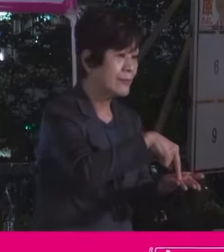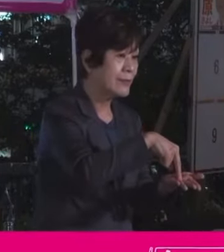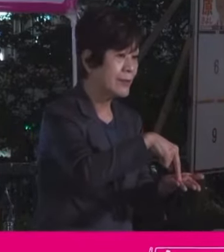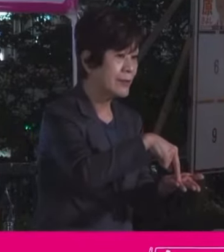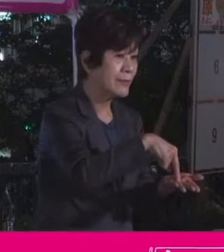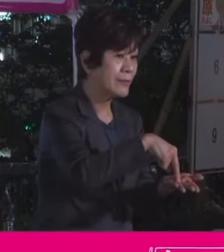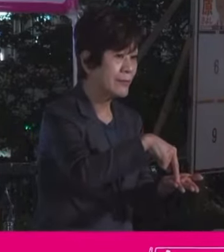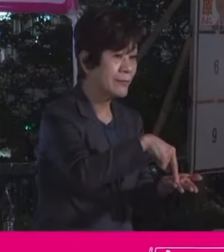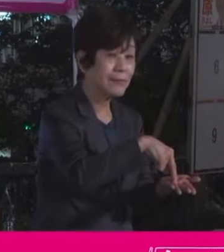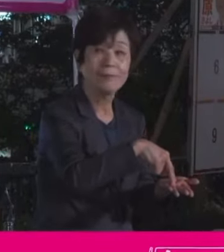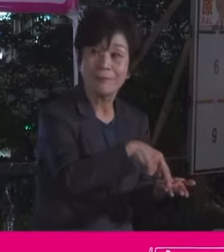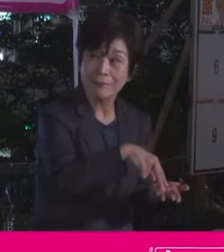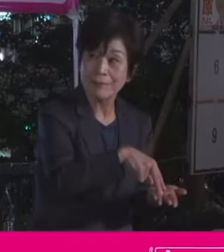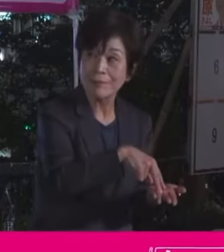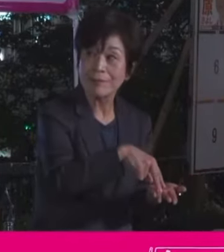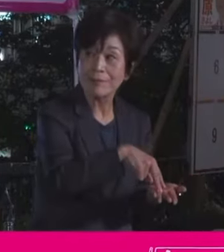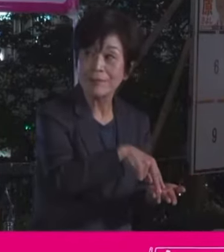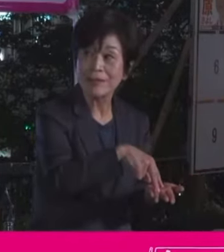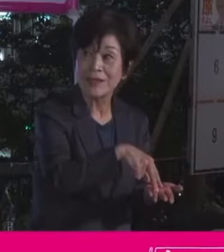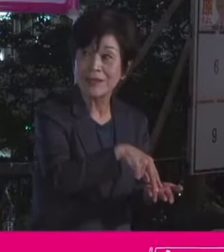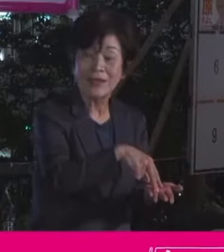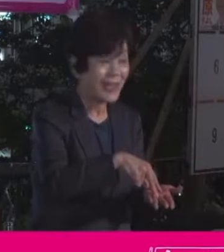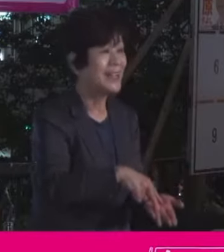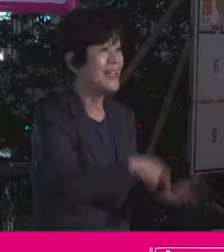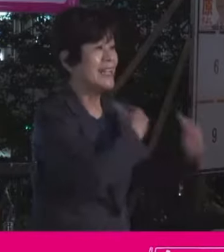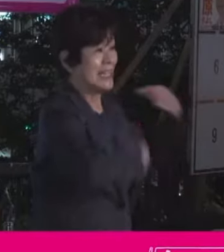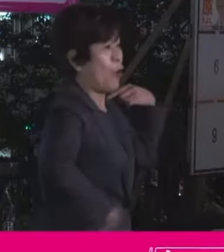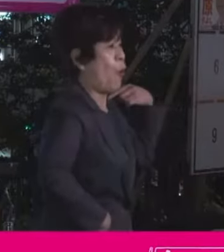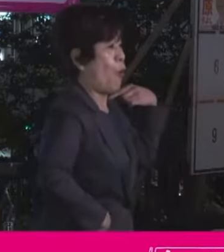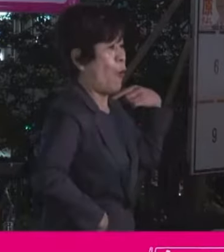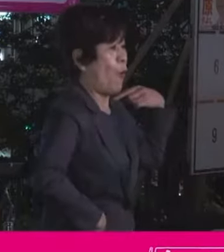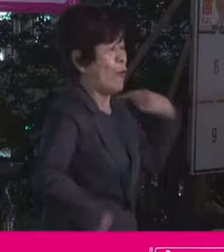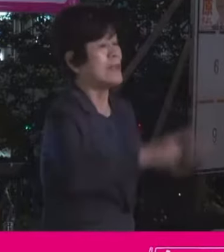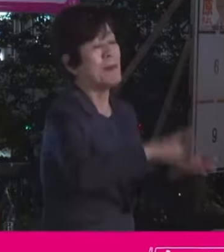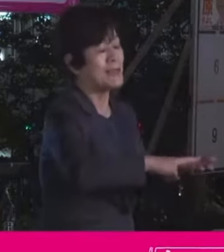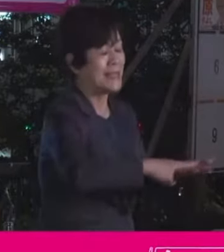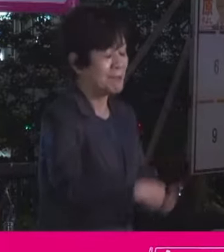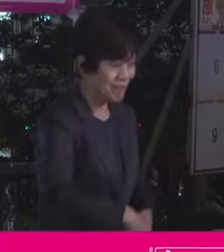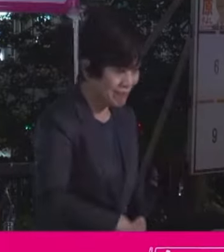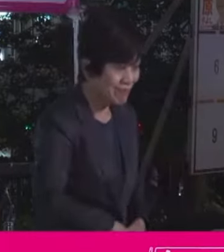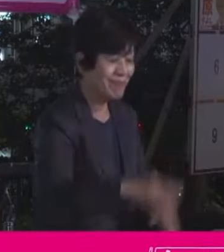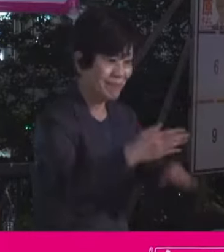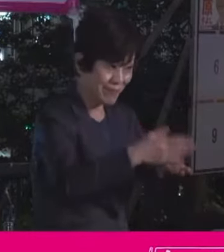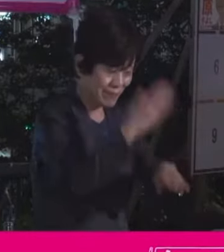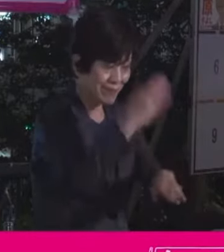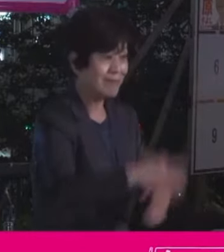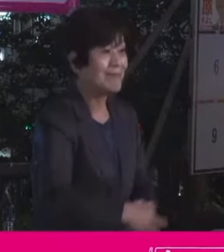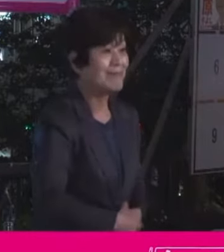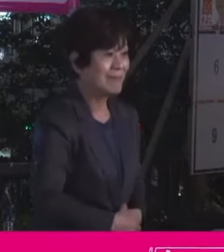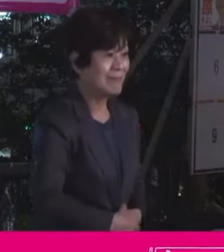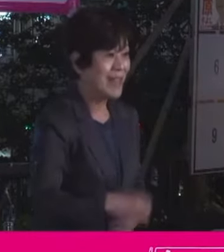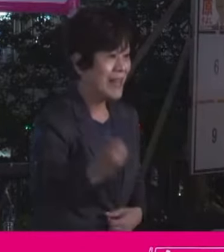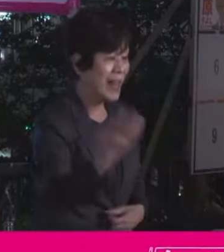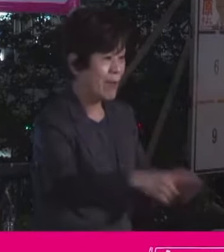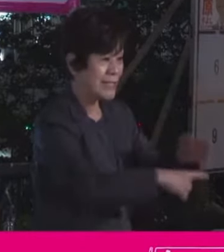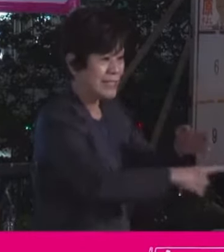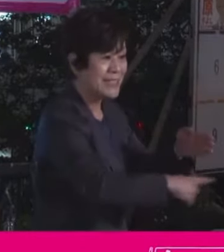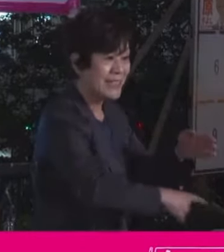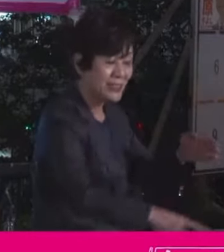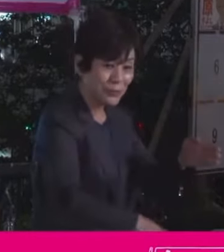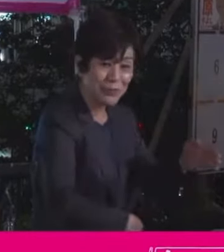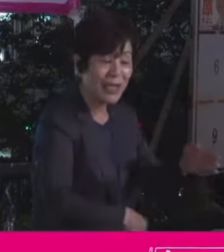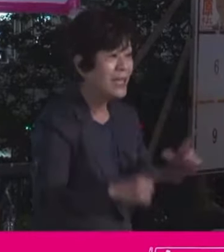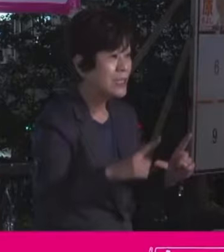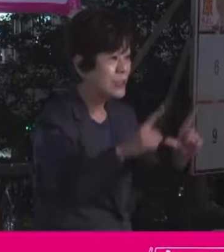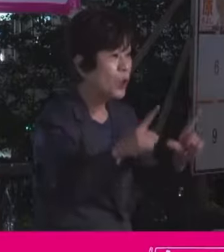令和に入ることを決めました。よろしくお願いいたします。どうも。 ありがとうございます令和新選組の比例東京